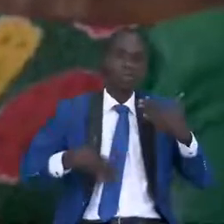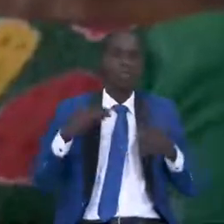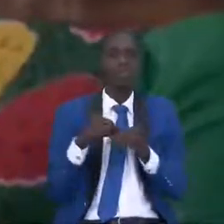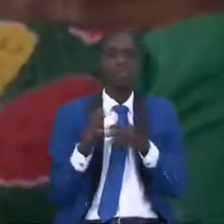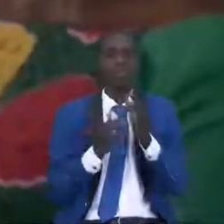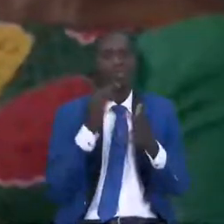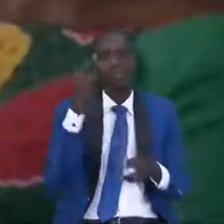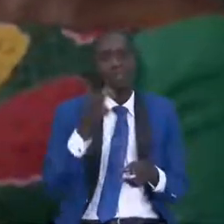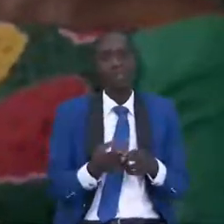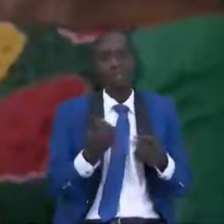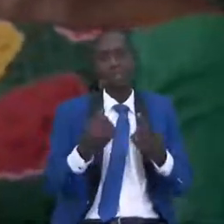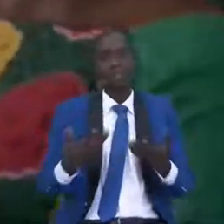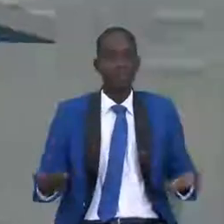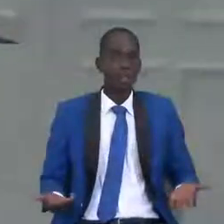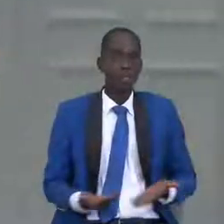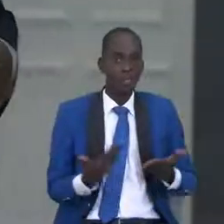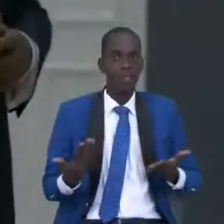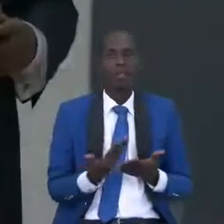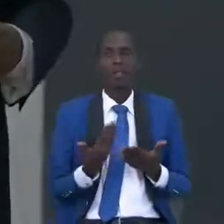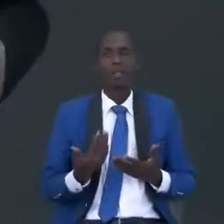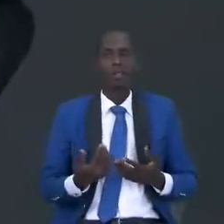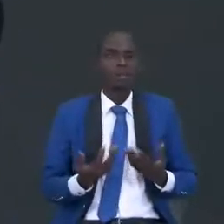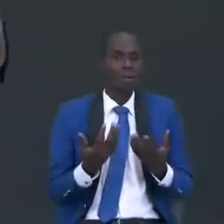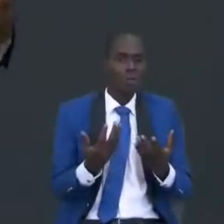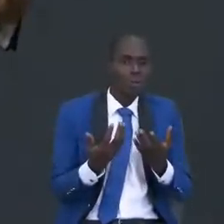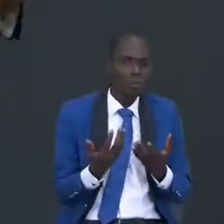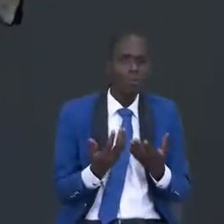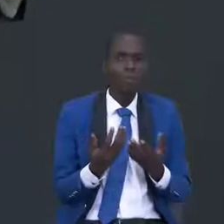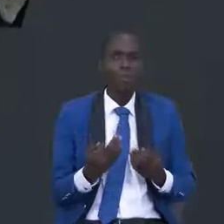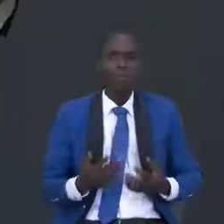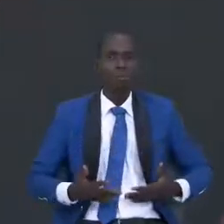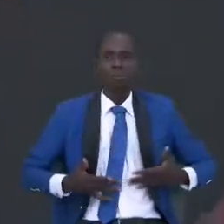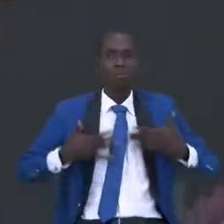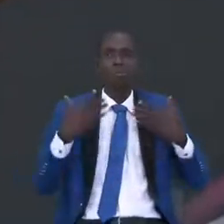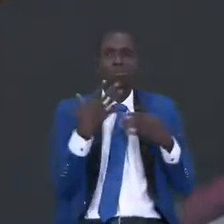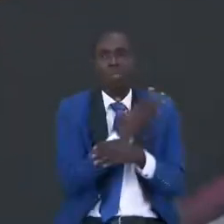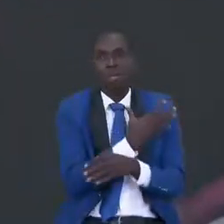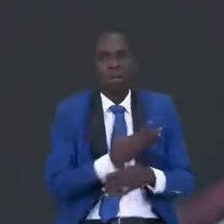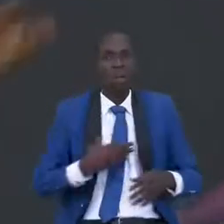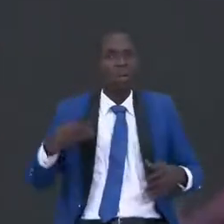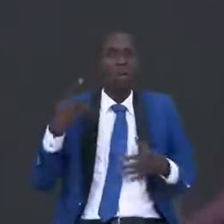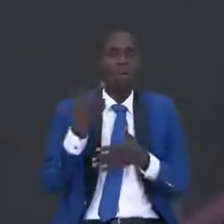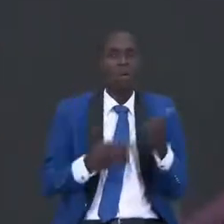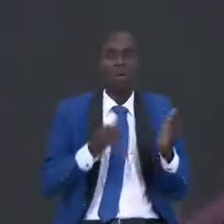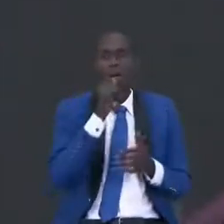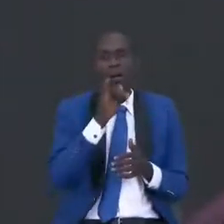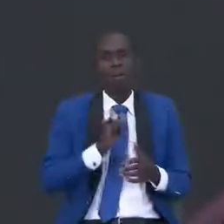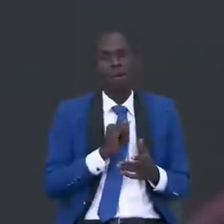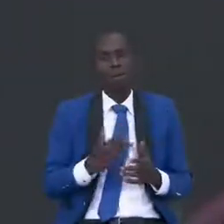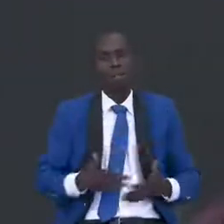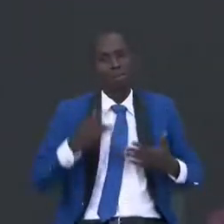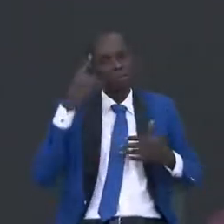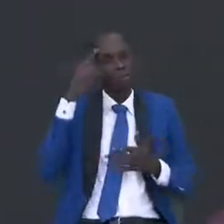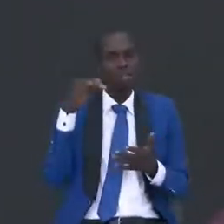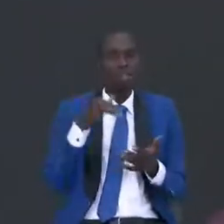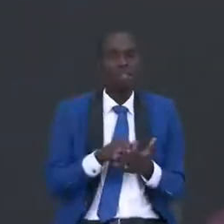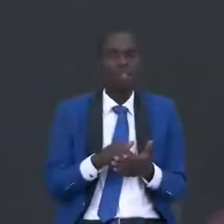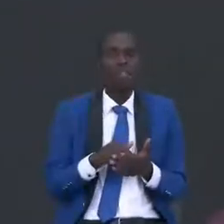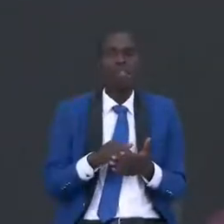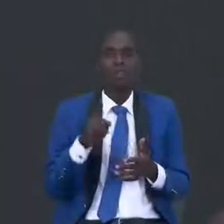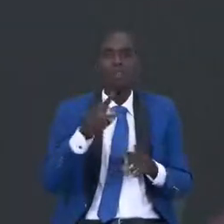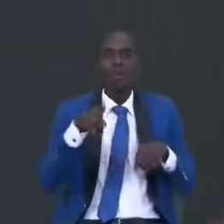Tu es venu ici désespéré de la vie, comme si, oh, pourquoi est-ce que je vis encore? Tu repartiras